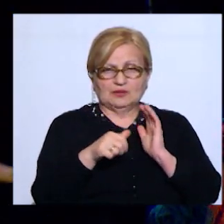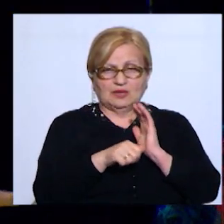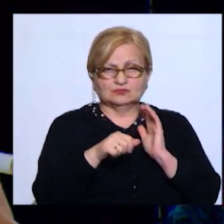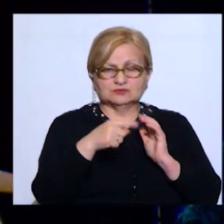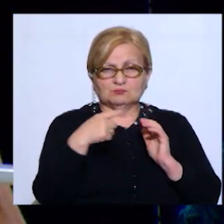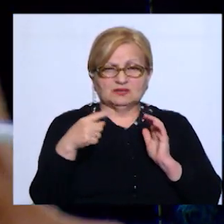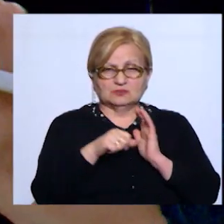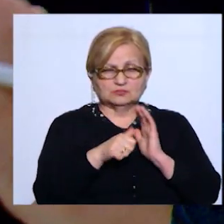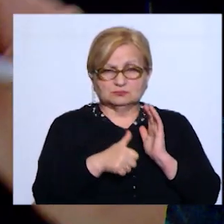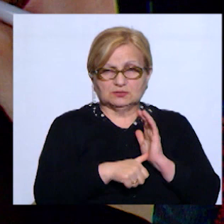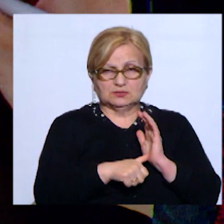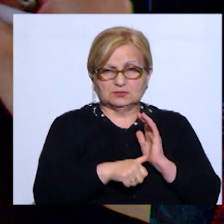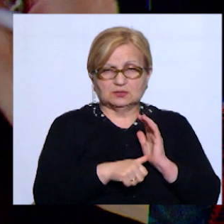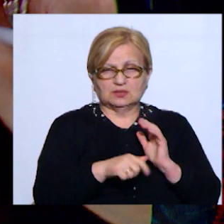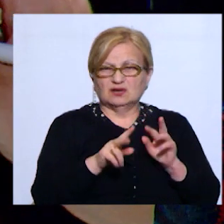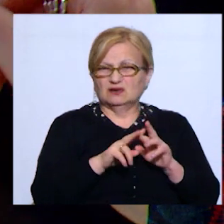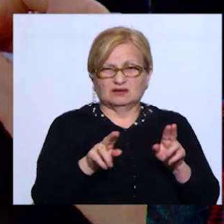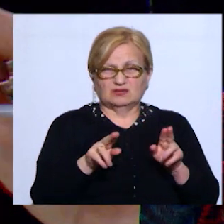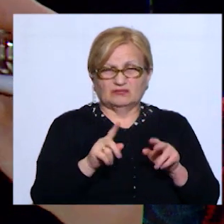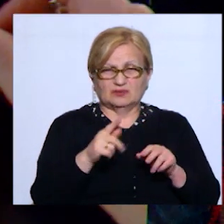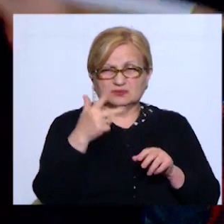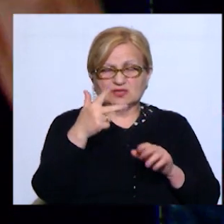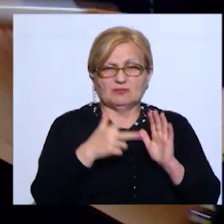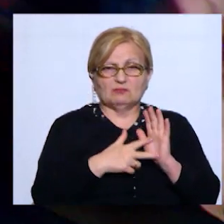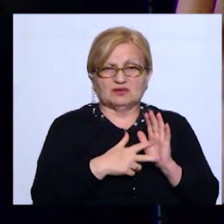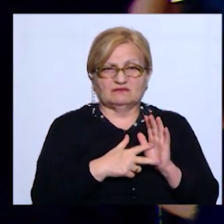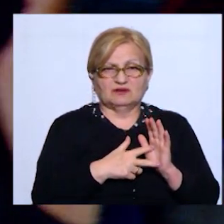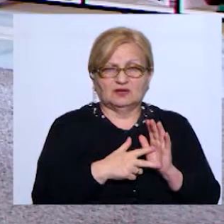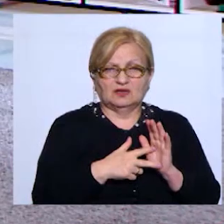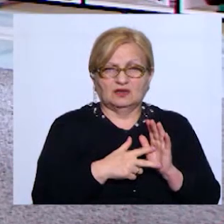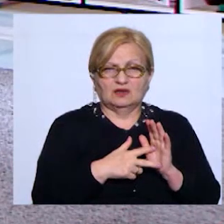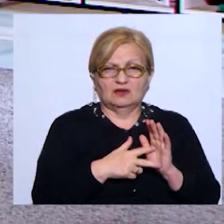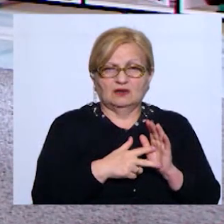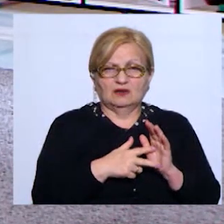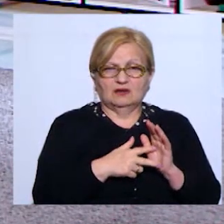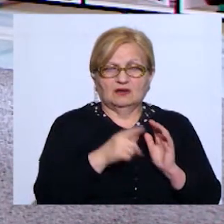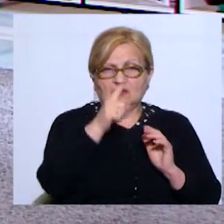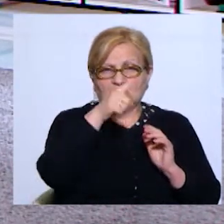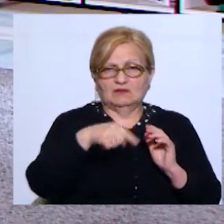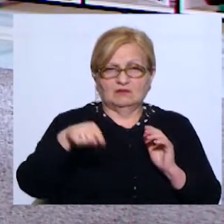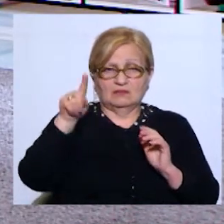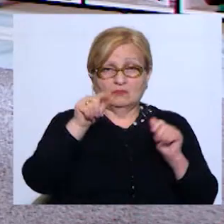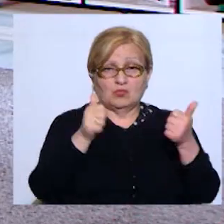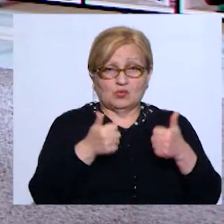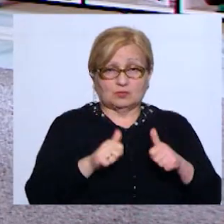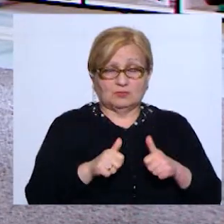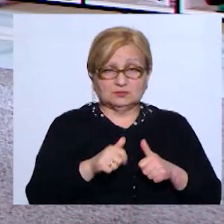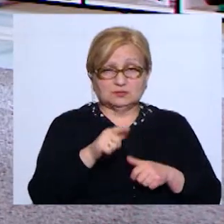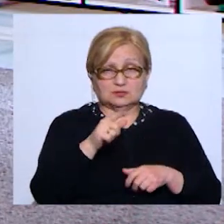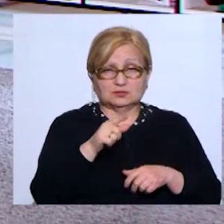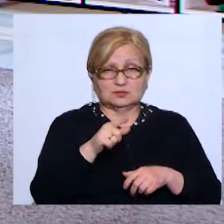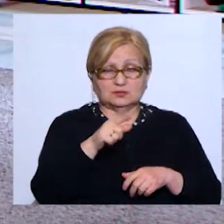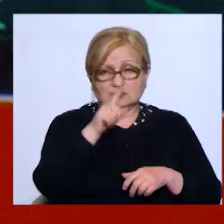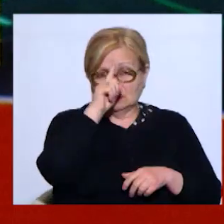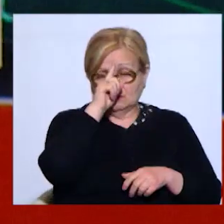16-16-ს კაც იგივე არის 3/8. ესე იგი რა არის? აი ამ ფორმის განტოლება,